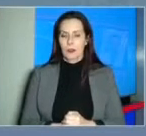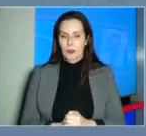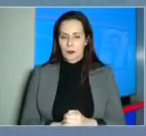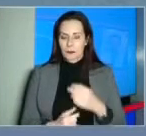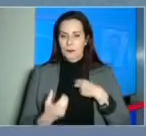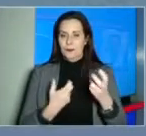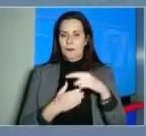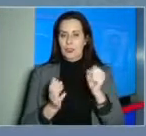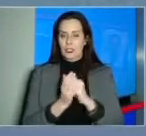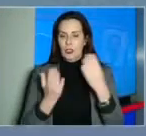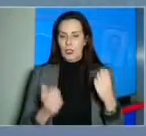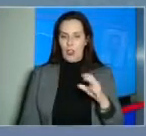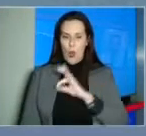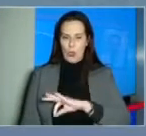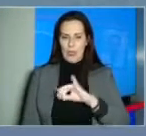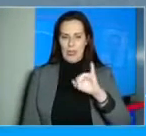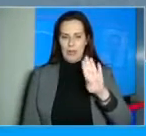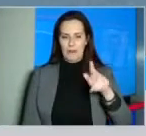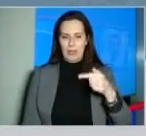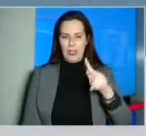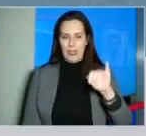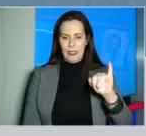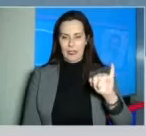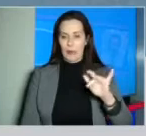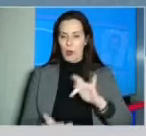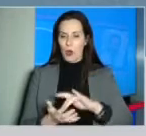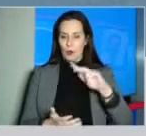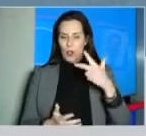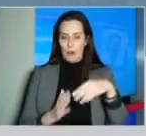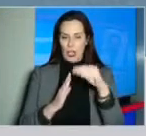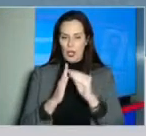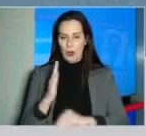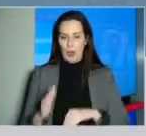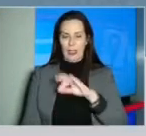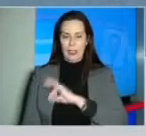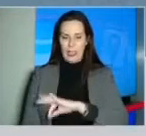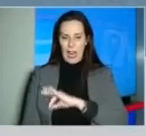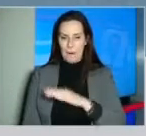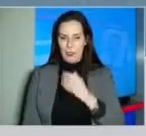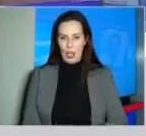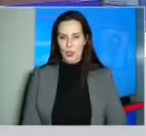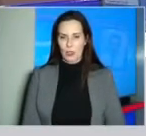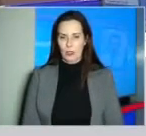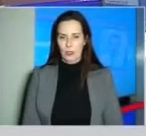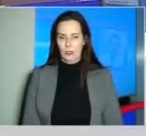את העיתונאי יבגני סובה, מקום שלישי ברשימת ישראל ביתנו.